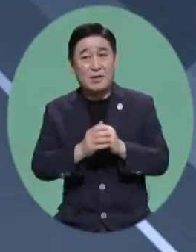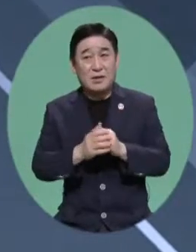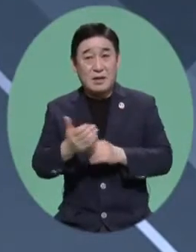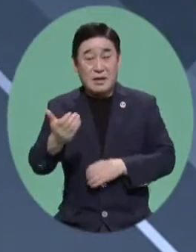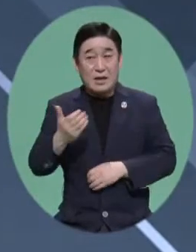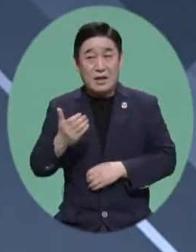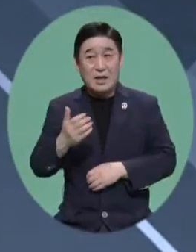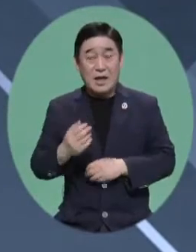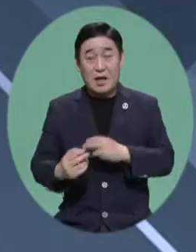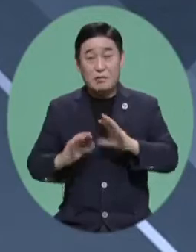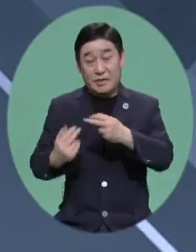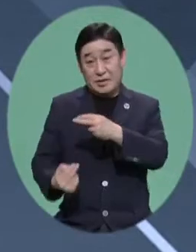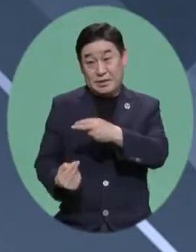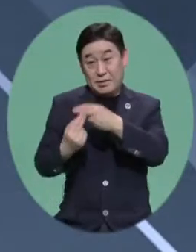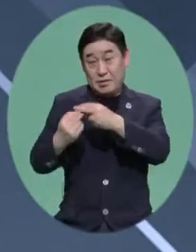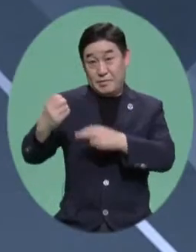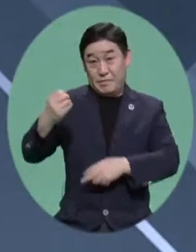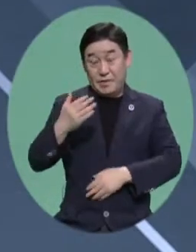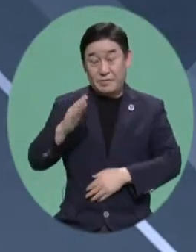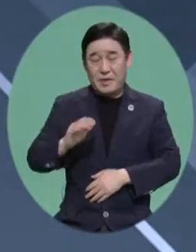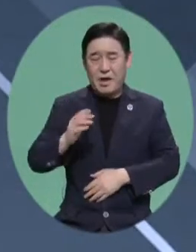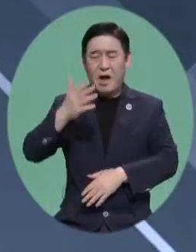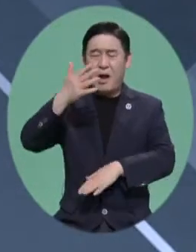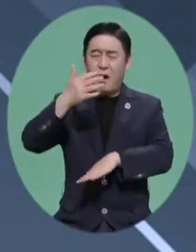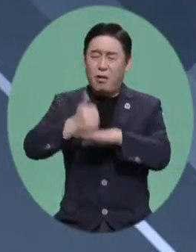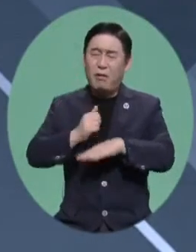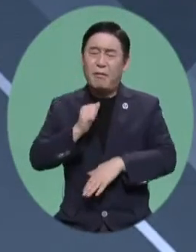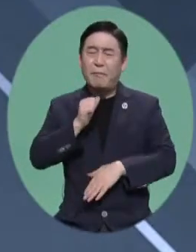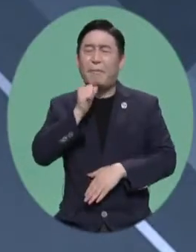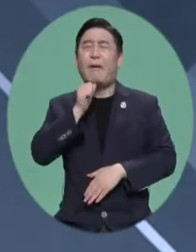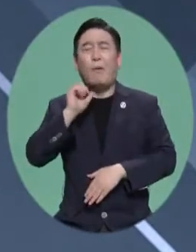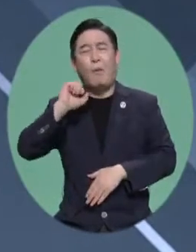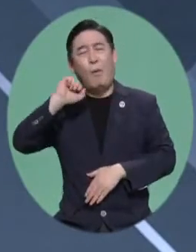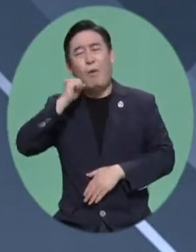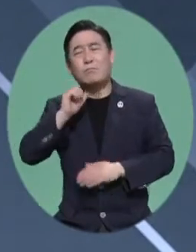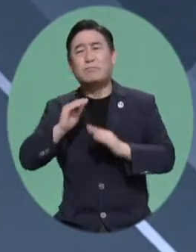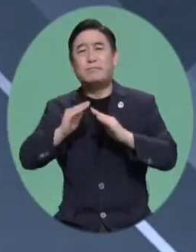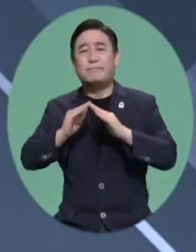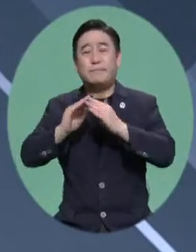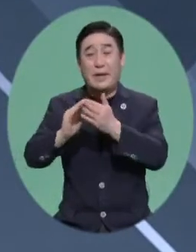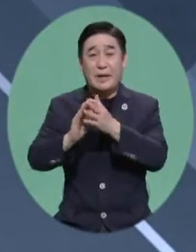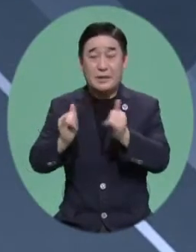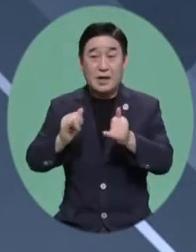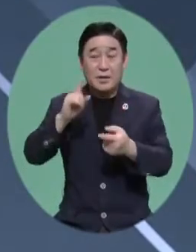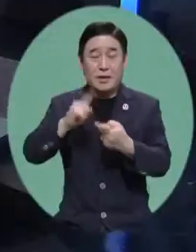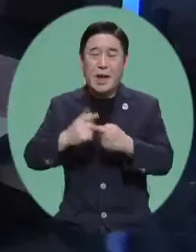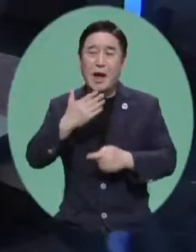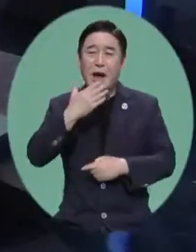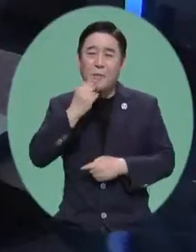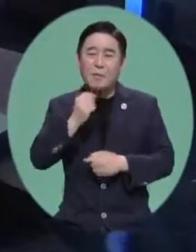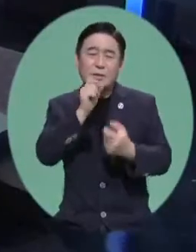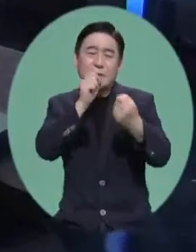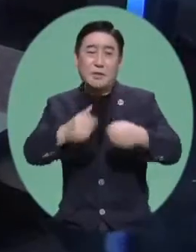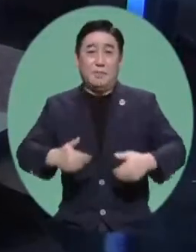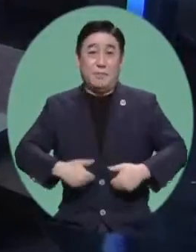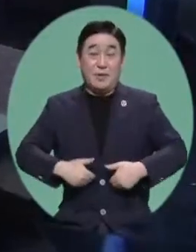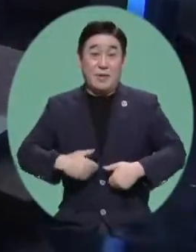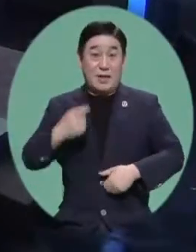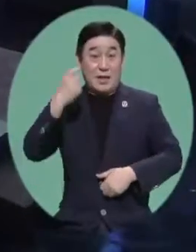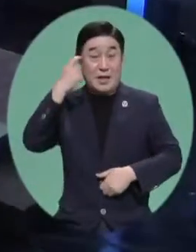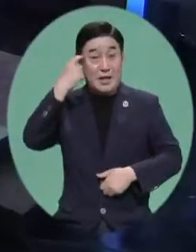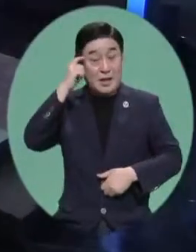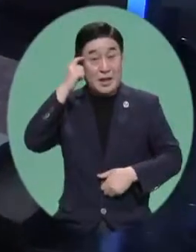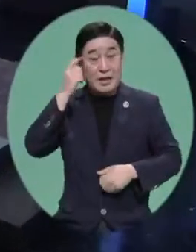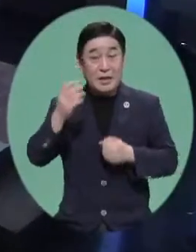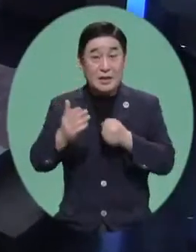우리 연금 말씀하셨지만 결국 가난한 사람들 어려운 사람들에 대해서 복지 적으로 접근해야 된다 라고 생각합니다 그래서